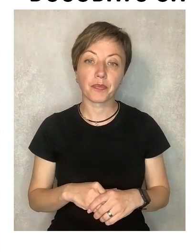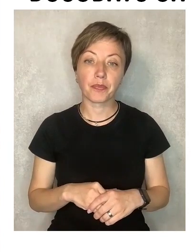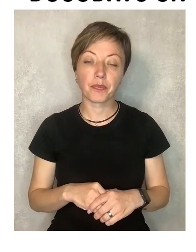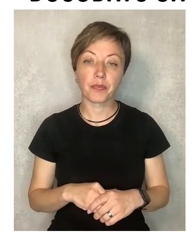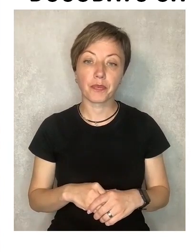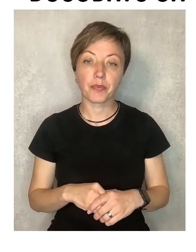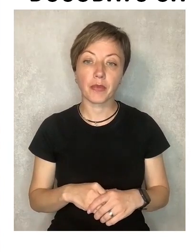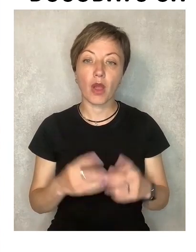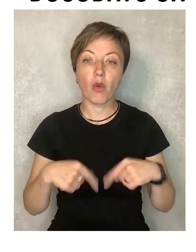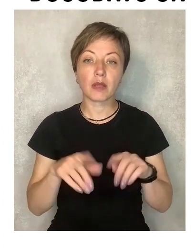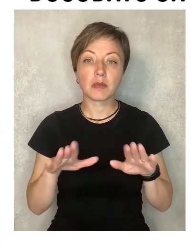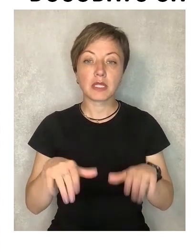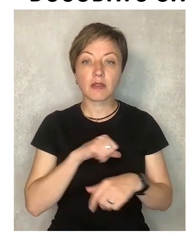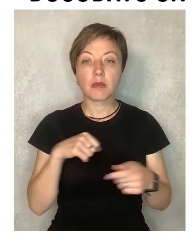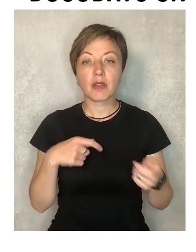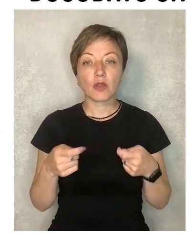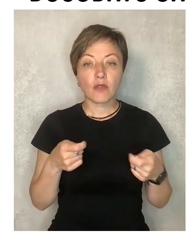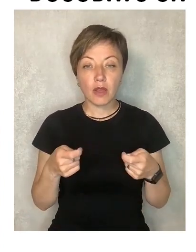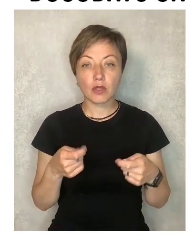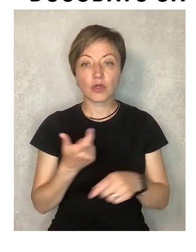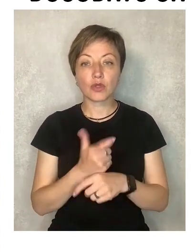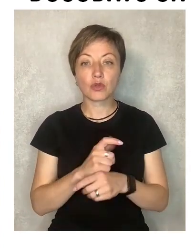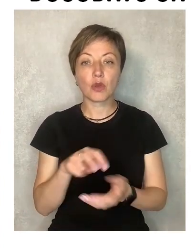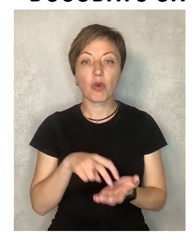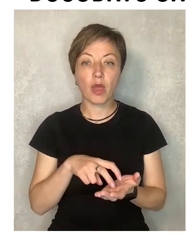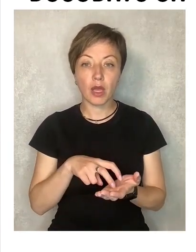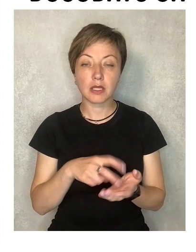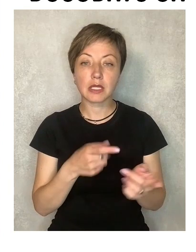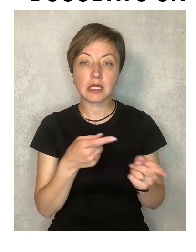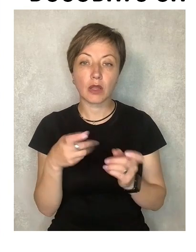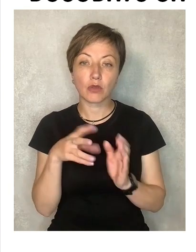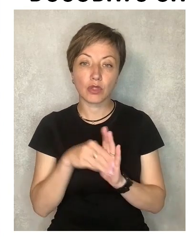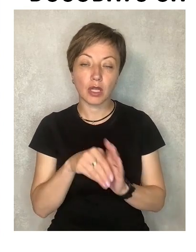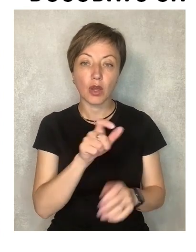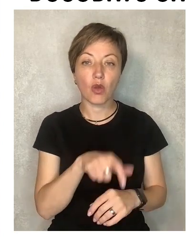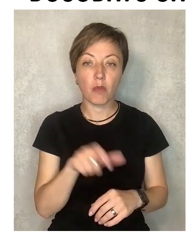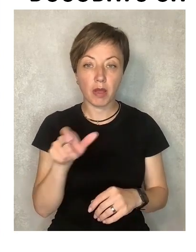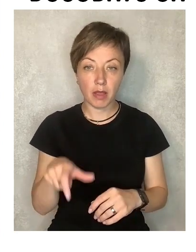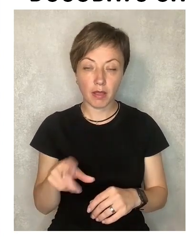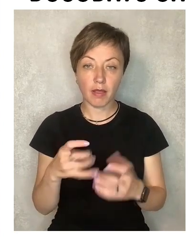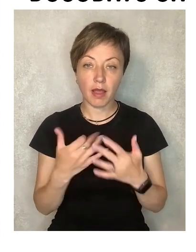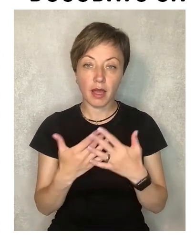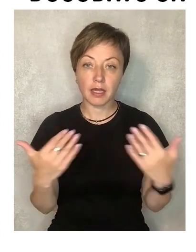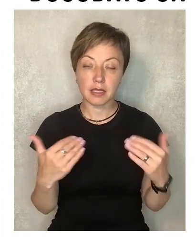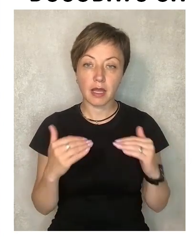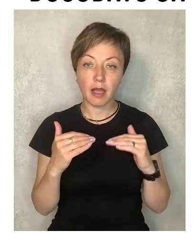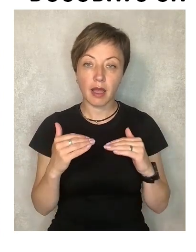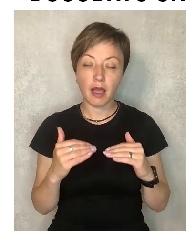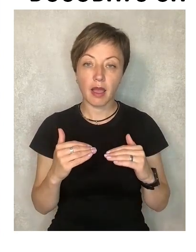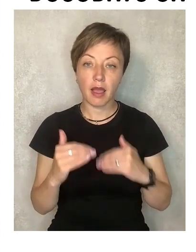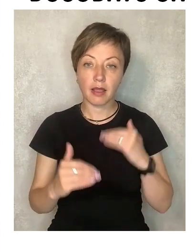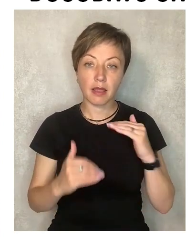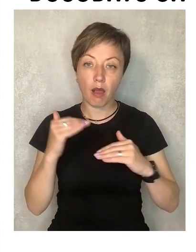органи місцевого самоврядування, вони дуже бояться залучати громадян на різних етапах в